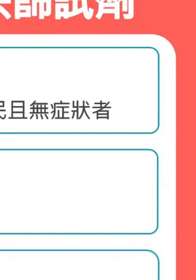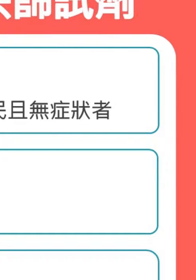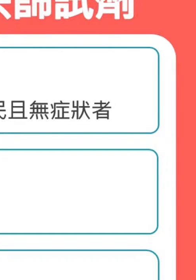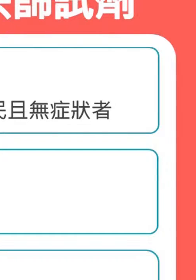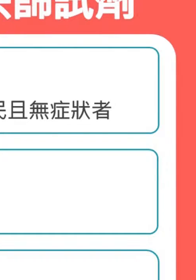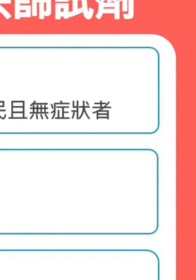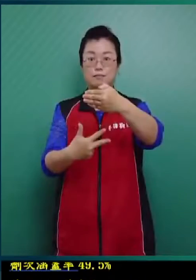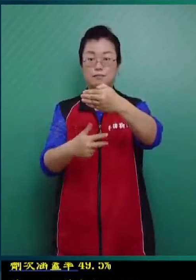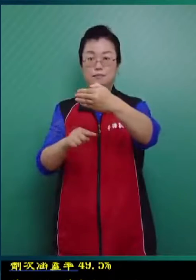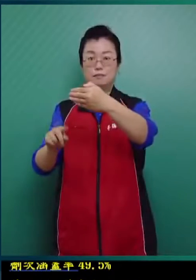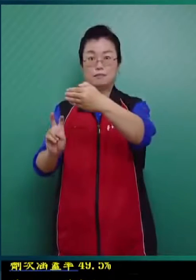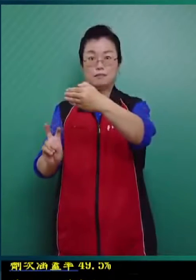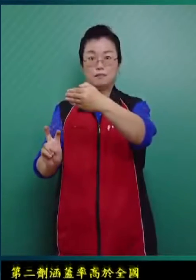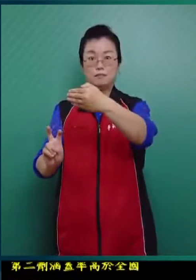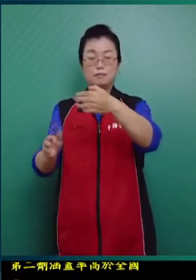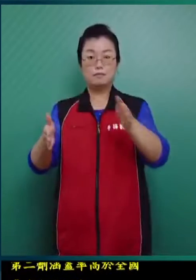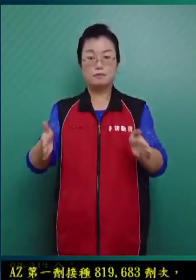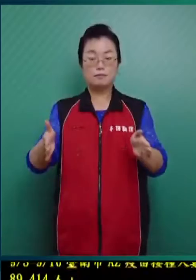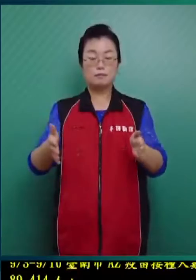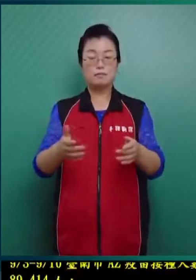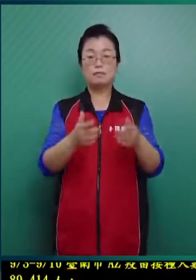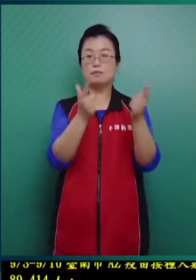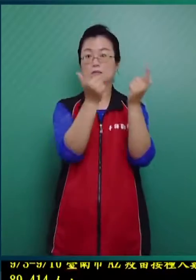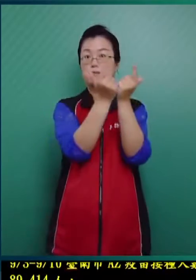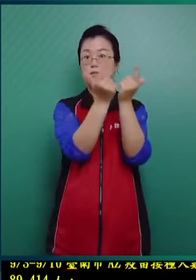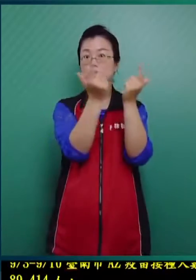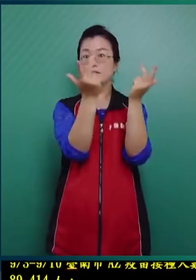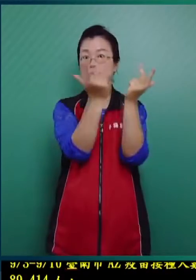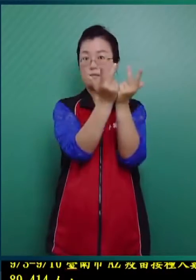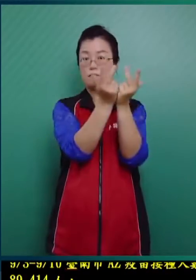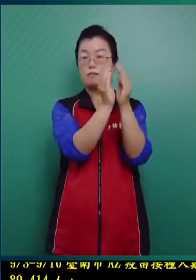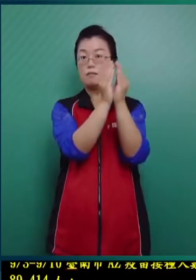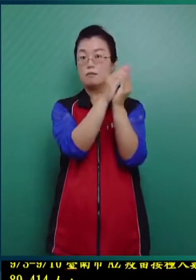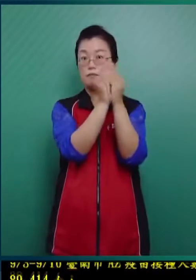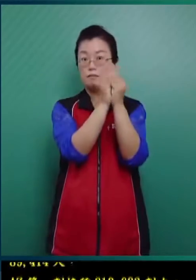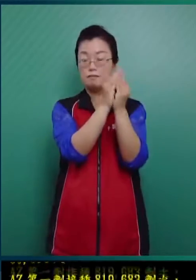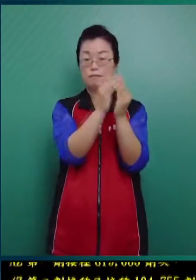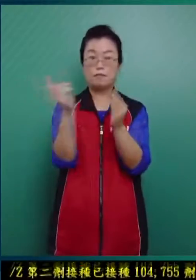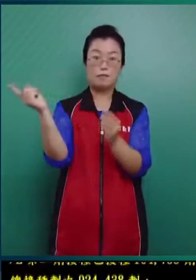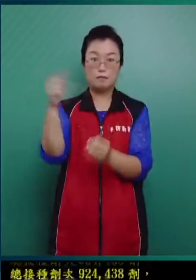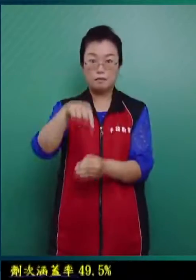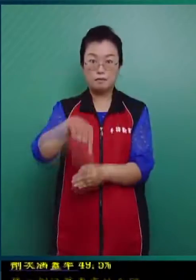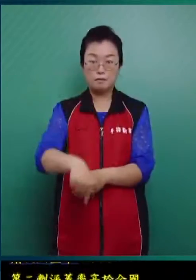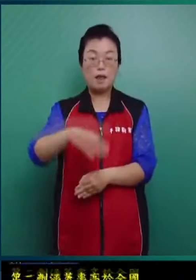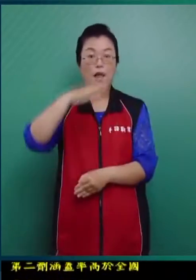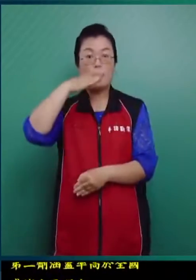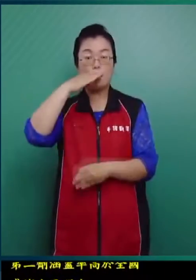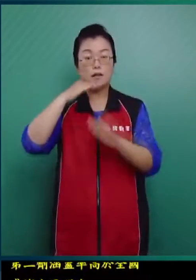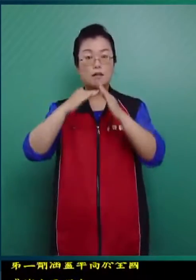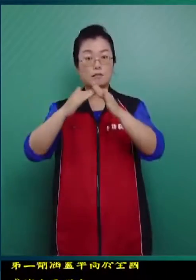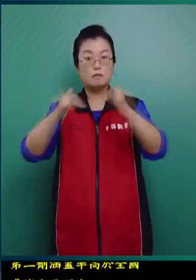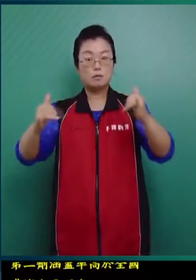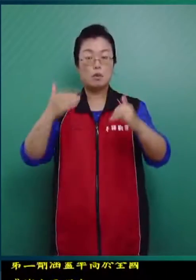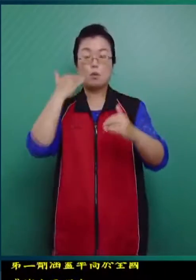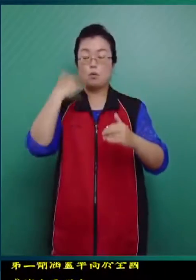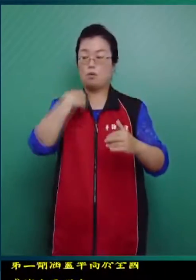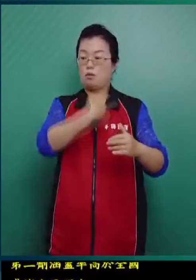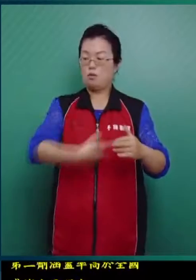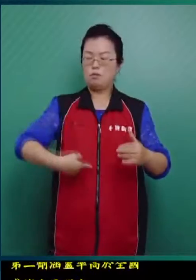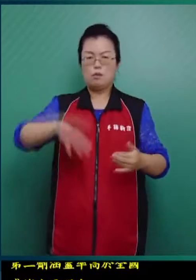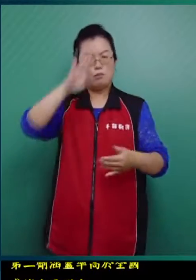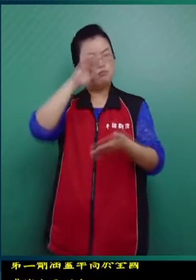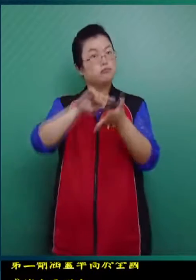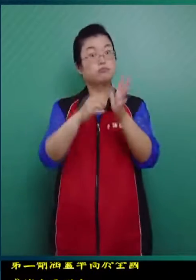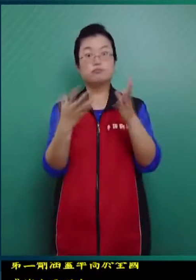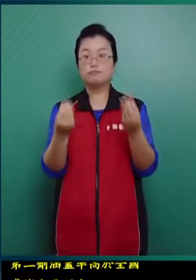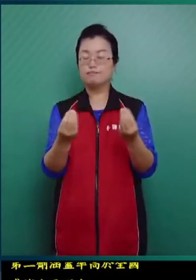到九月二十号自双北、桃园返家的这个台南市民，没有症状者可免费来索取家